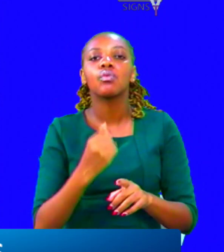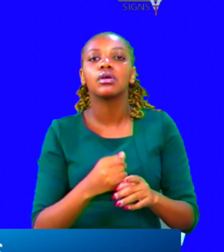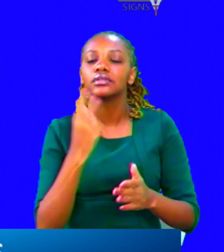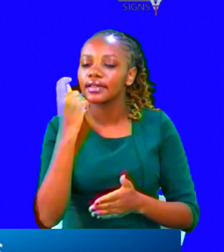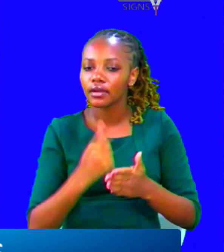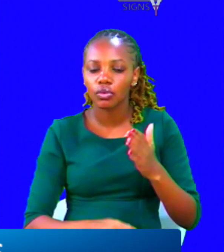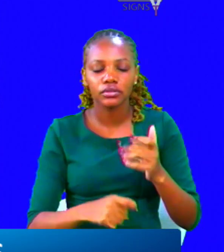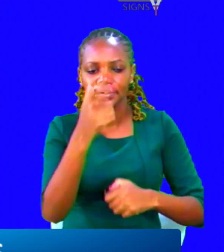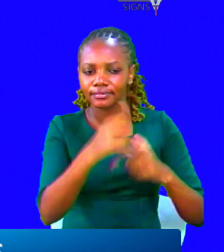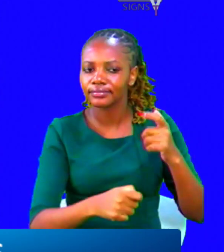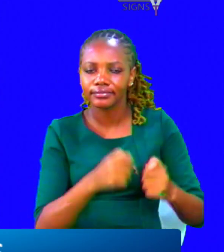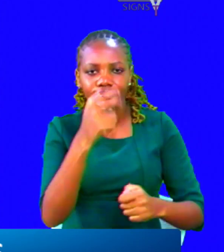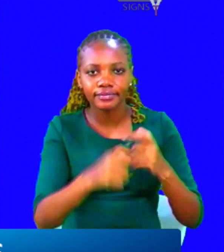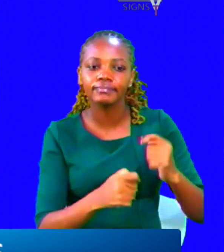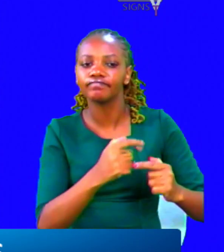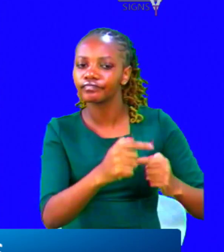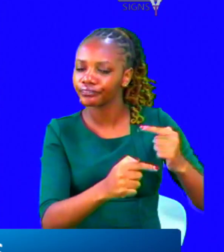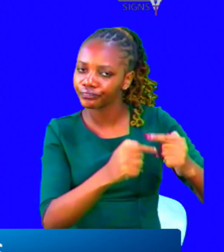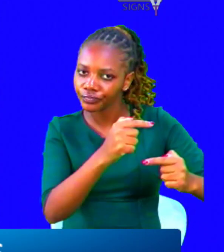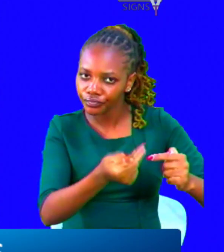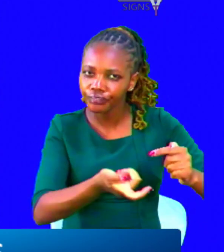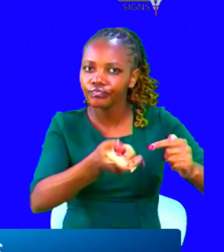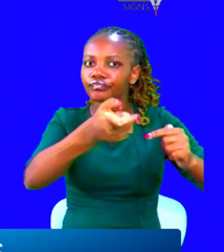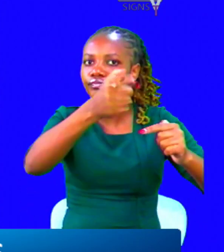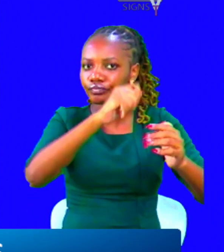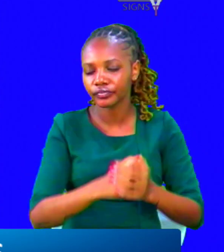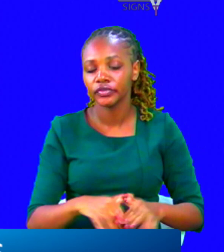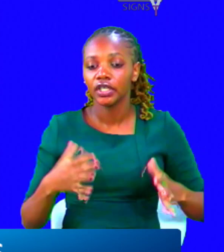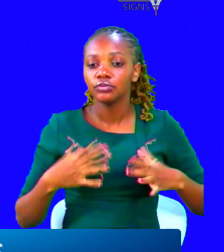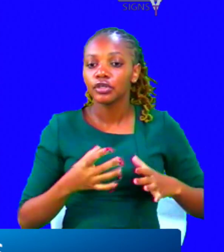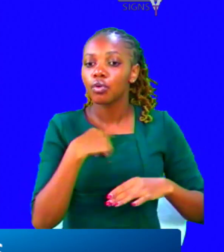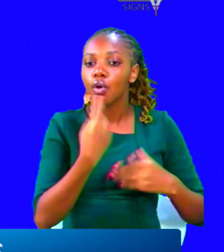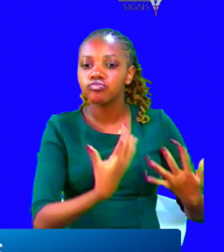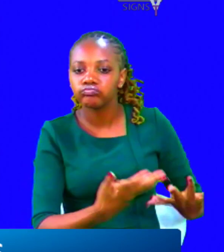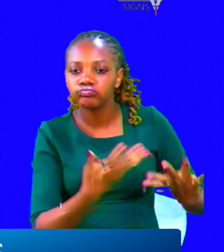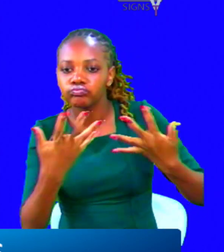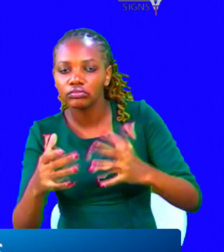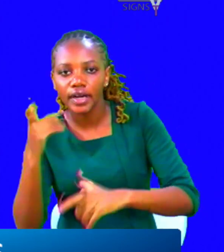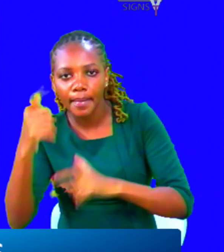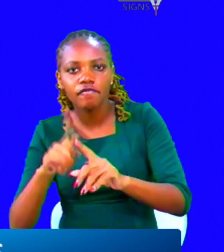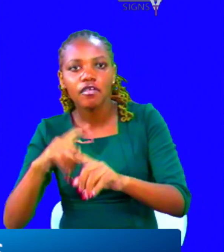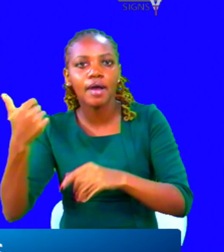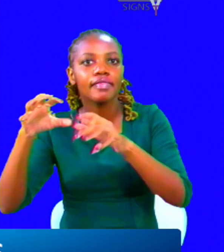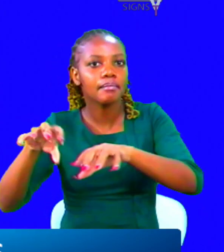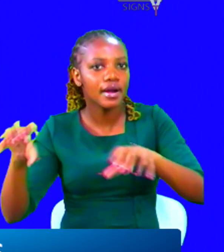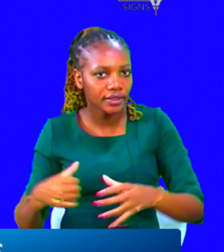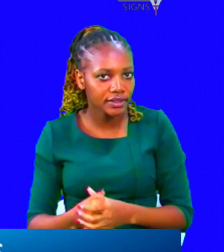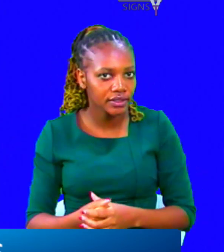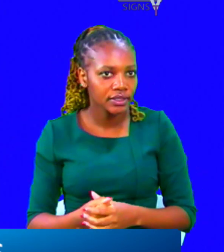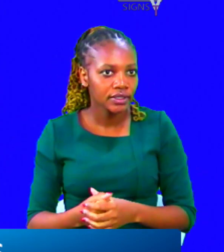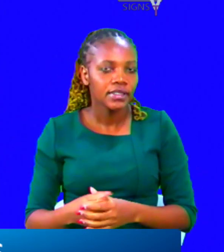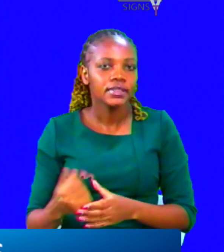hatutaki bei ya maziwa iharibike tena. Wale ambao wamezoea kulete maziwa kutoka soko